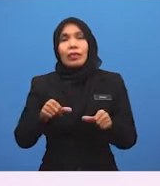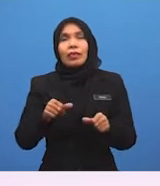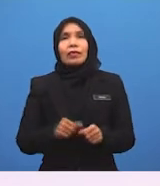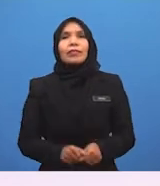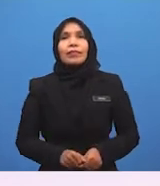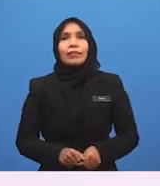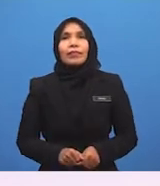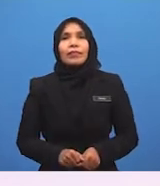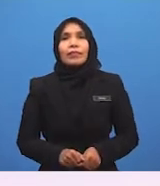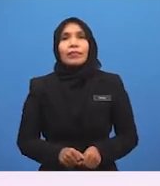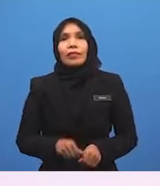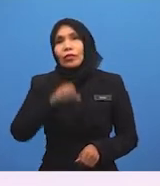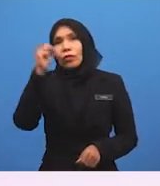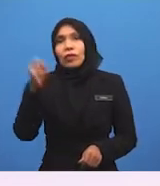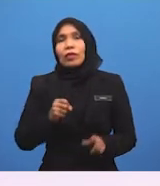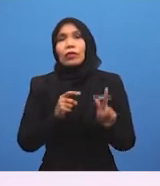Soalan kedua,